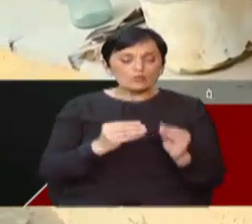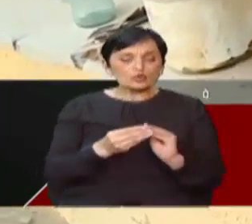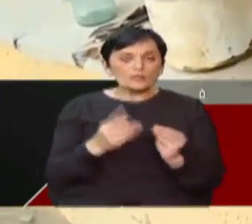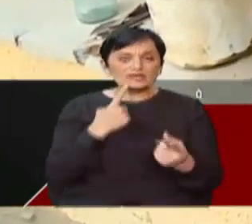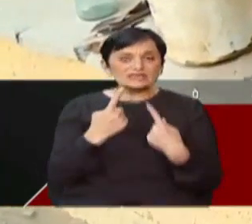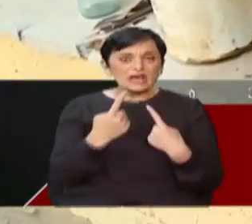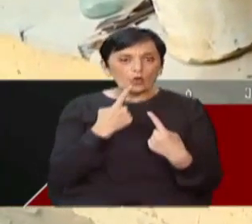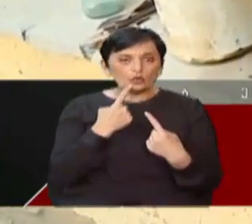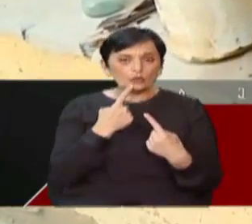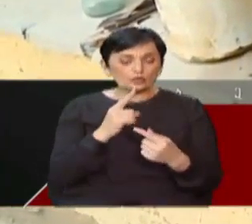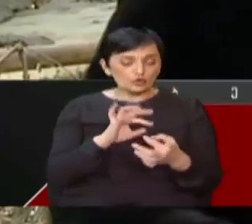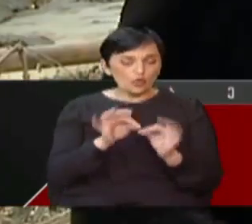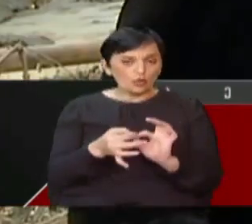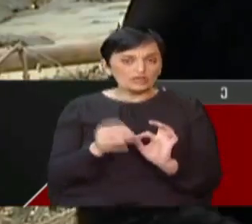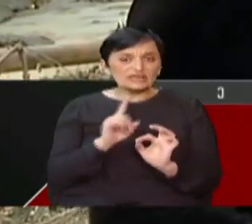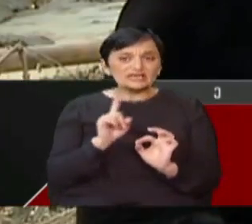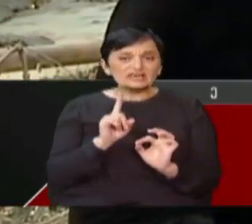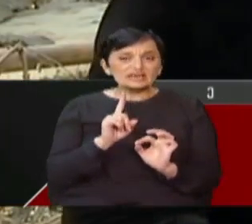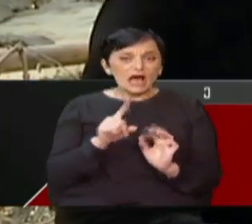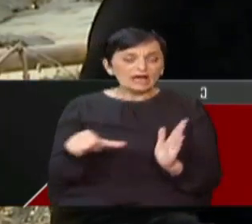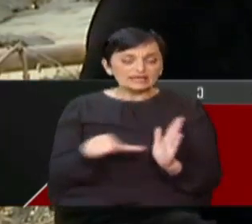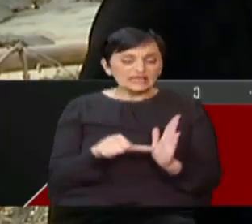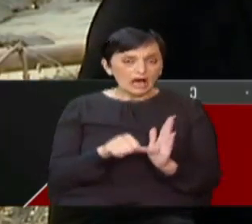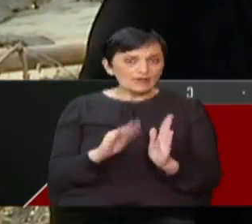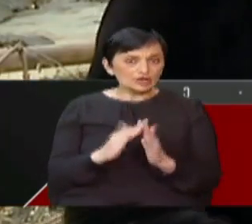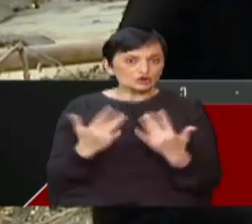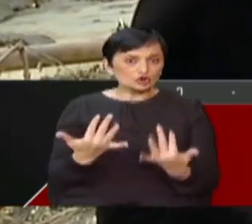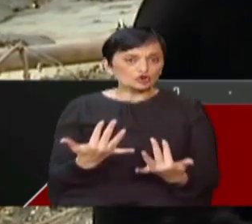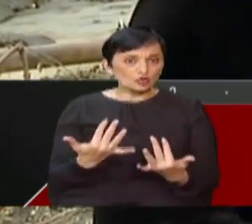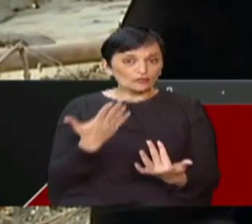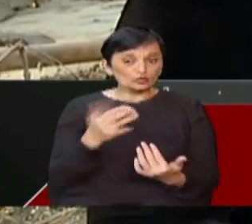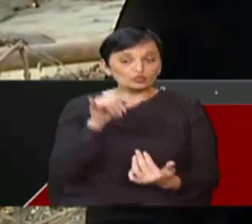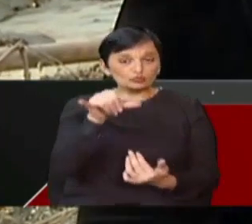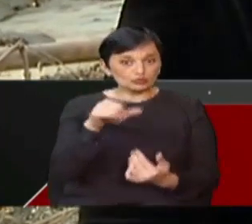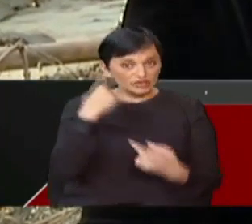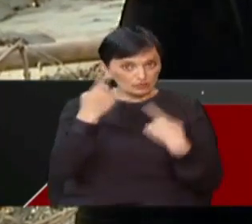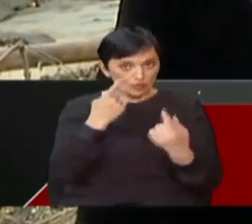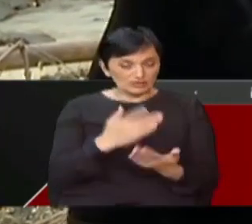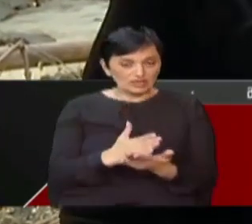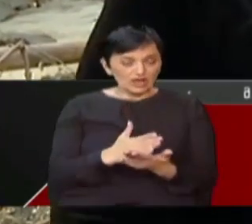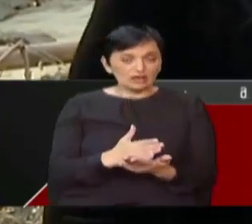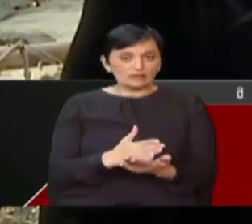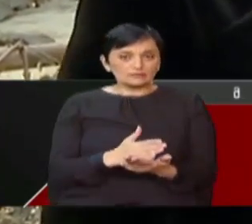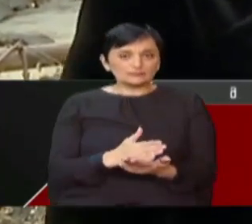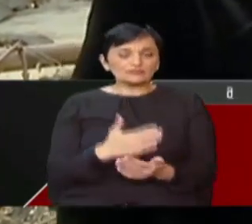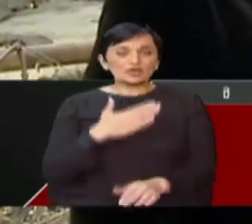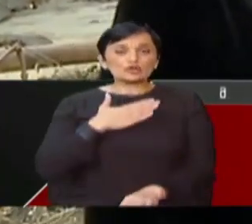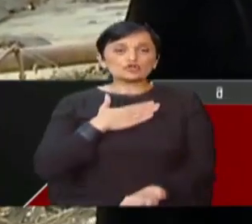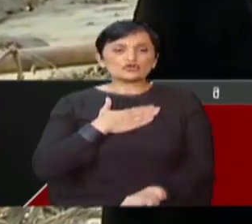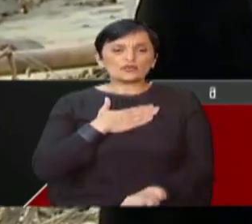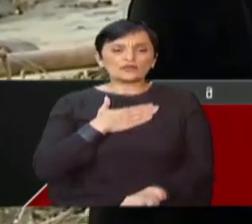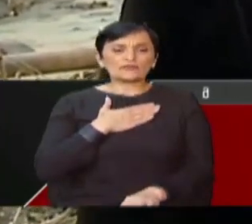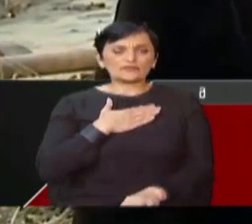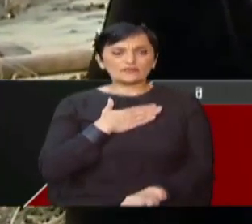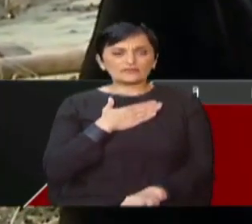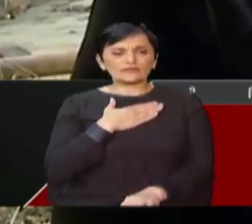პრობლემებზე საუბრობენ და კონკრეტულად რა სახის დახმარებას ითხოვენ, თუ გაქვთ ამის შესახებ ინფორმაცია? ჩვენ